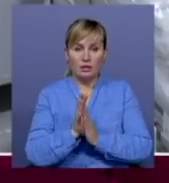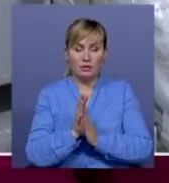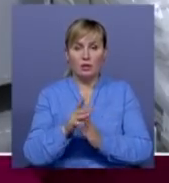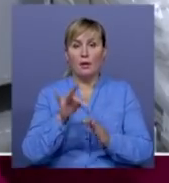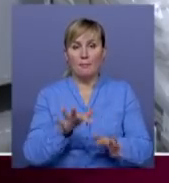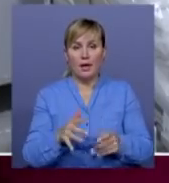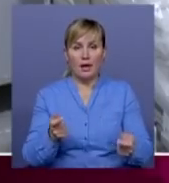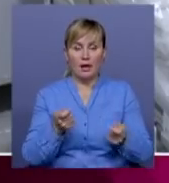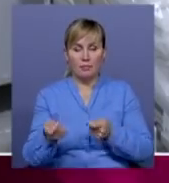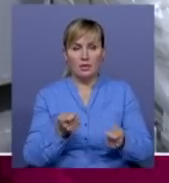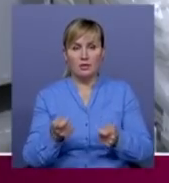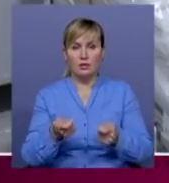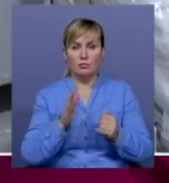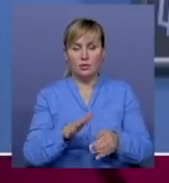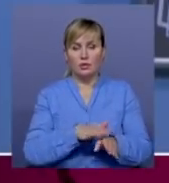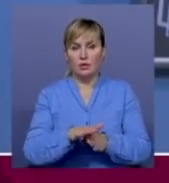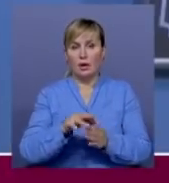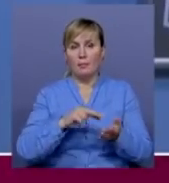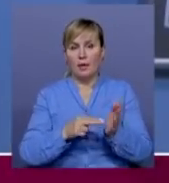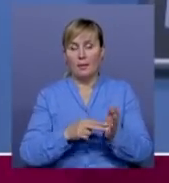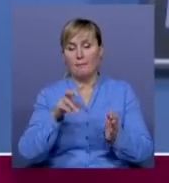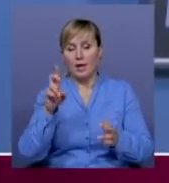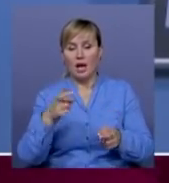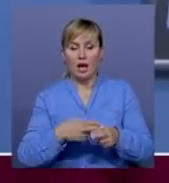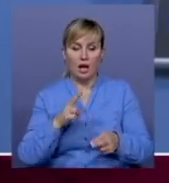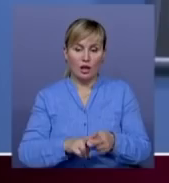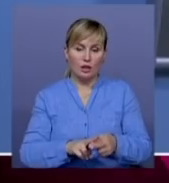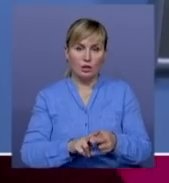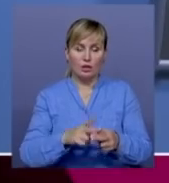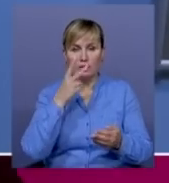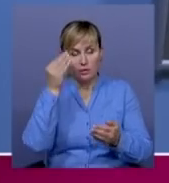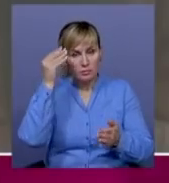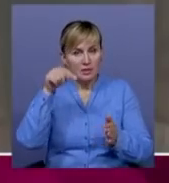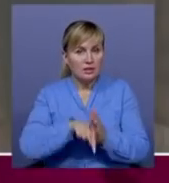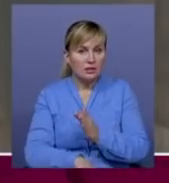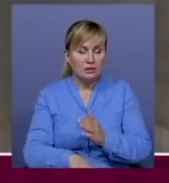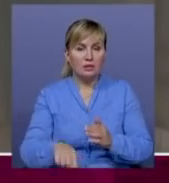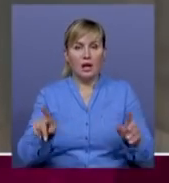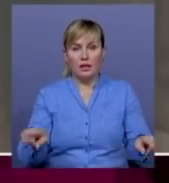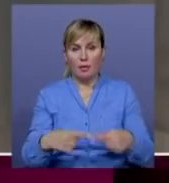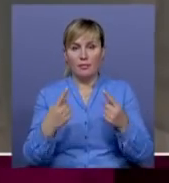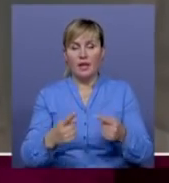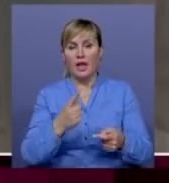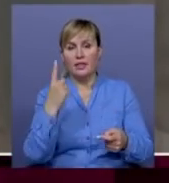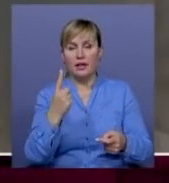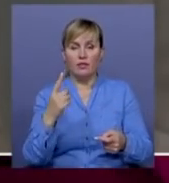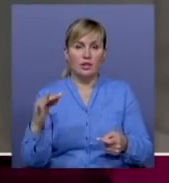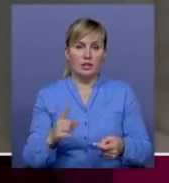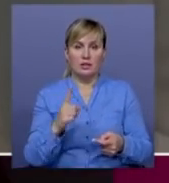местной администрации перейдут к реализации плана «Б», который в том числе подразумевает адаптацию одного из